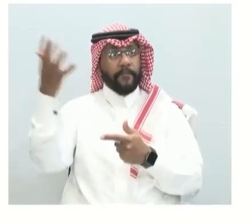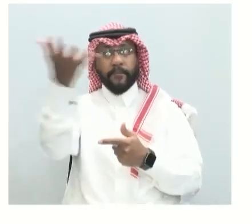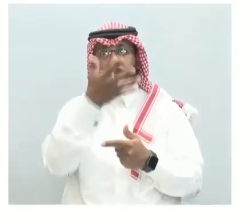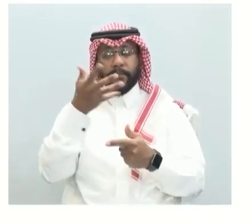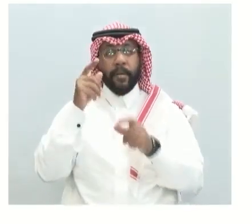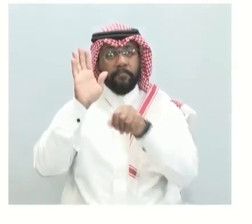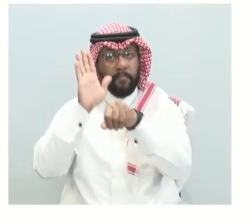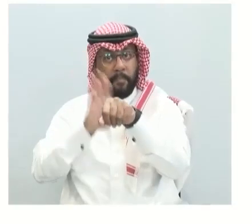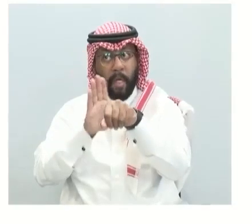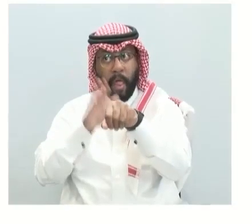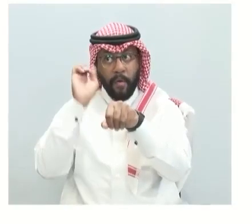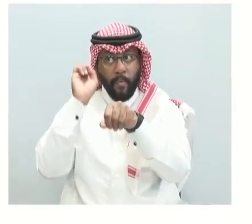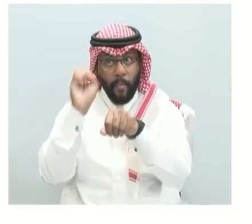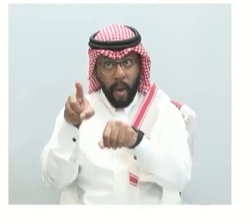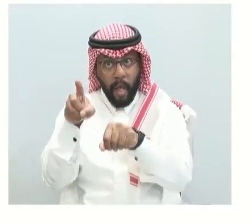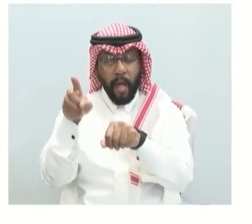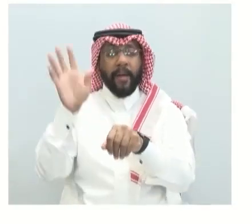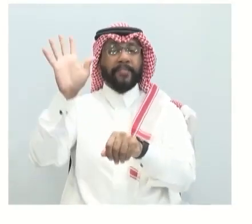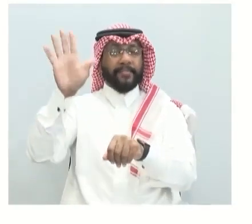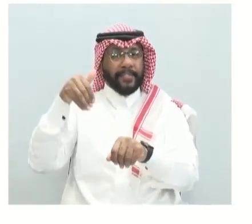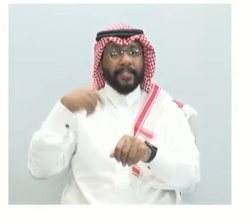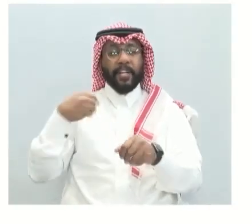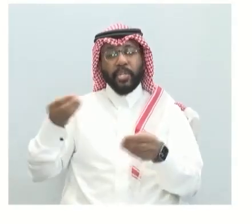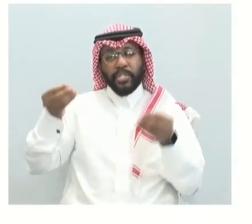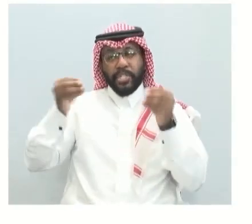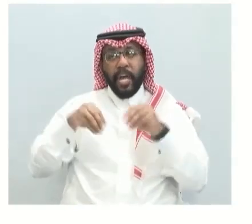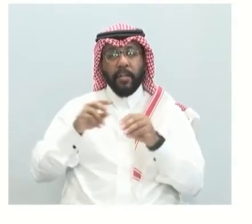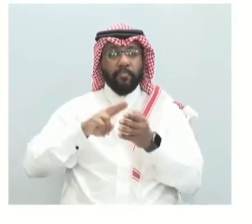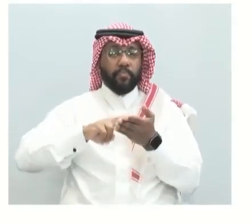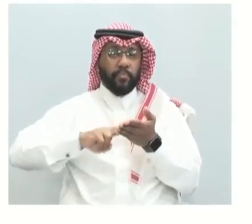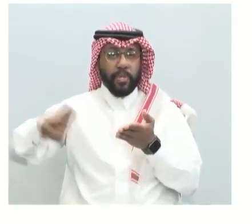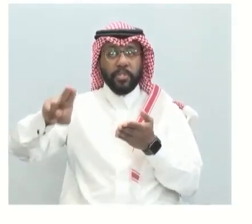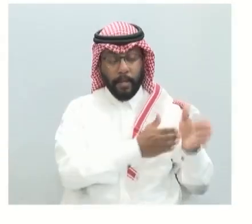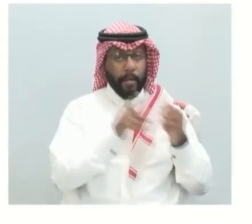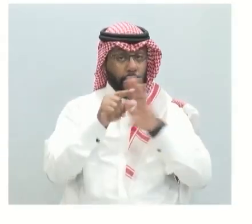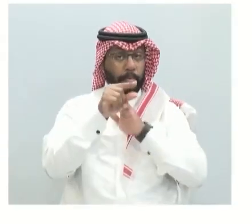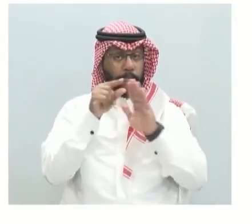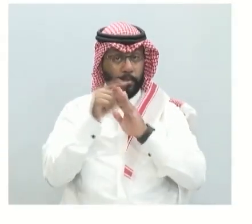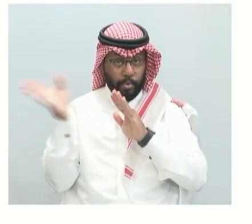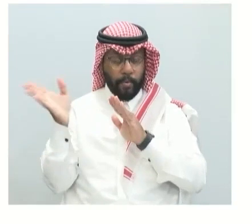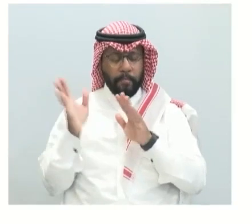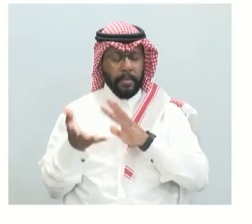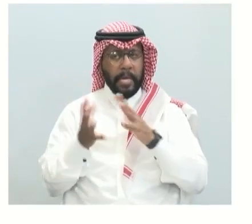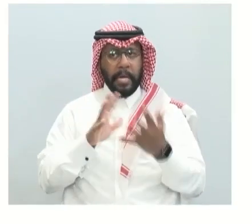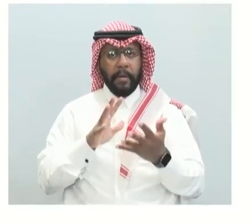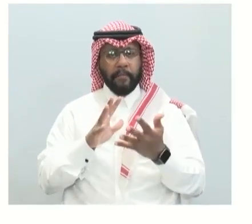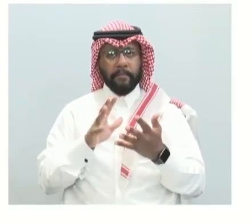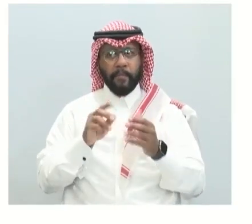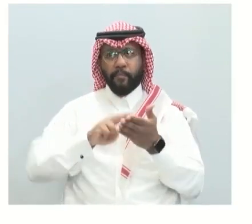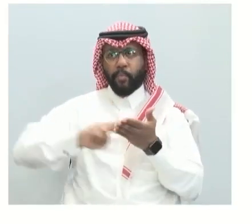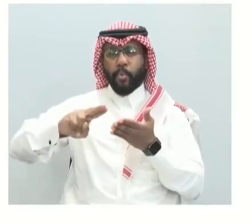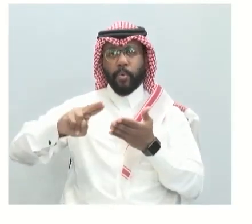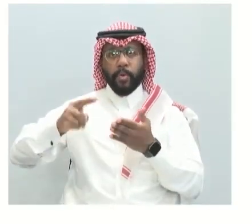وتوجيه دعوه لهم من خلال الضغط على اضافه او ارسال دعوه طيب كيف سيكون شكل الدعوه